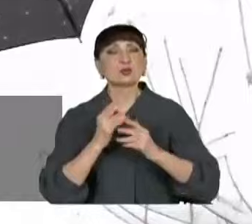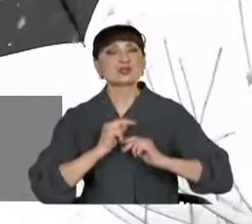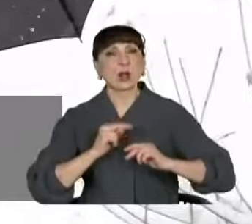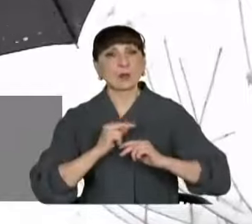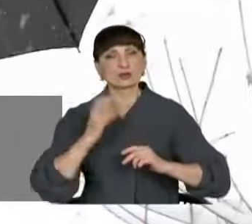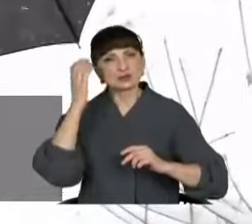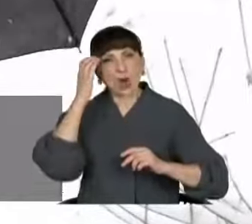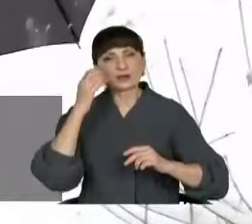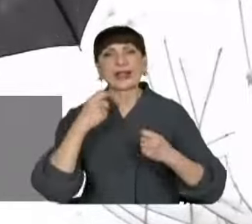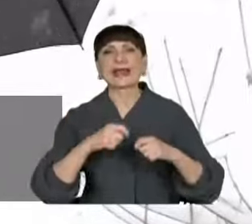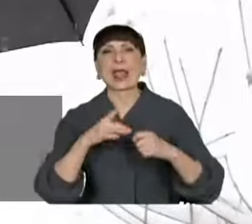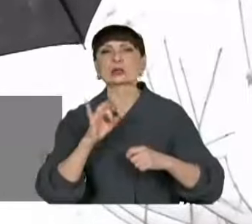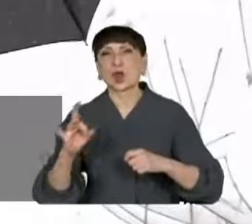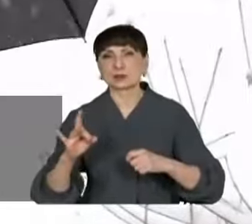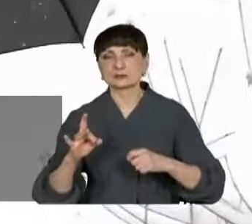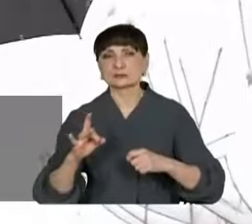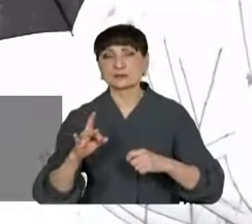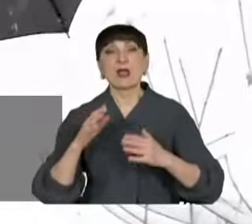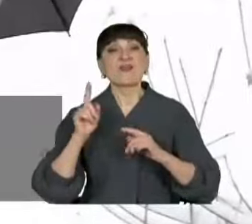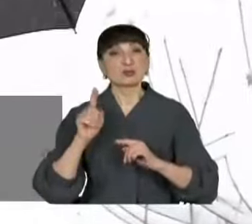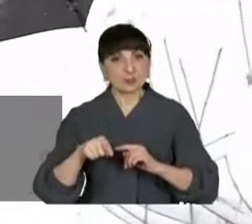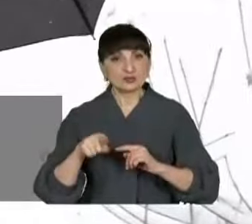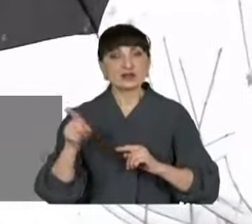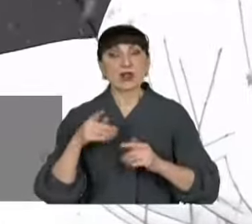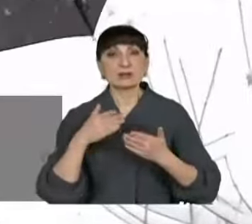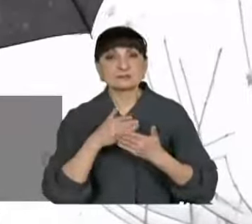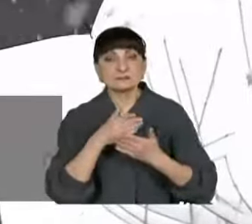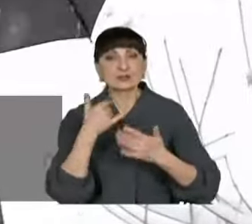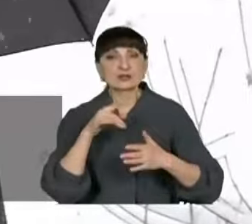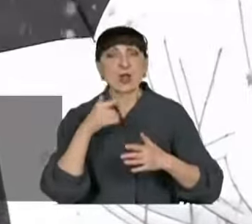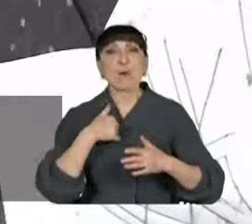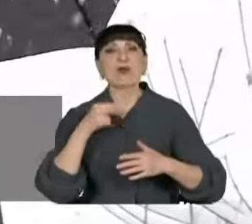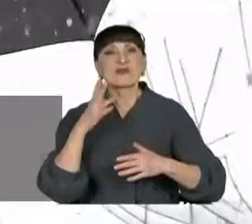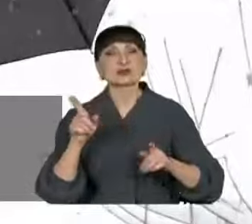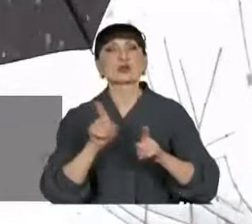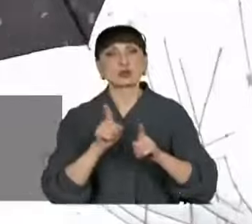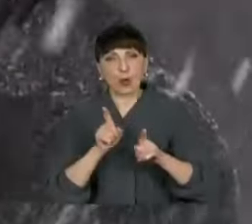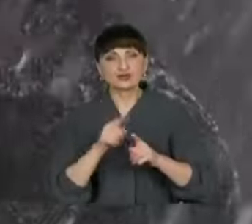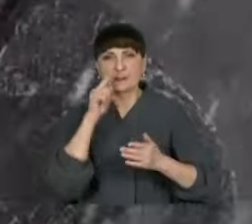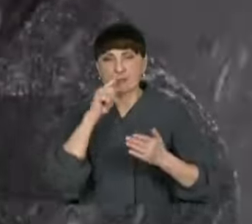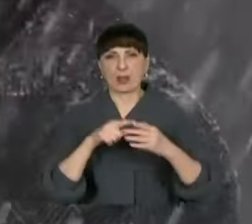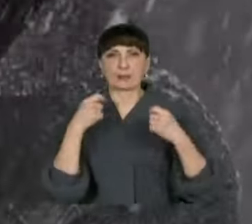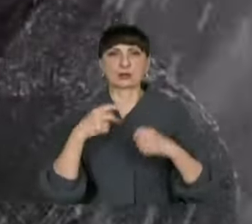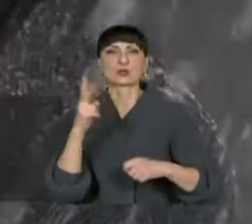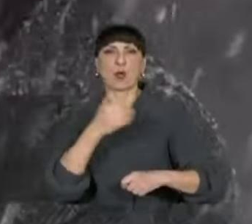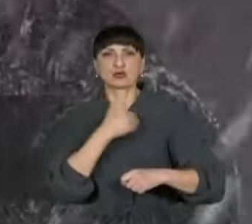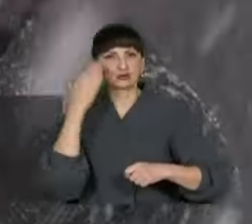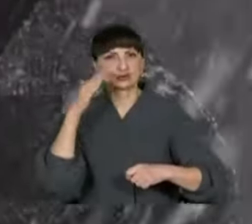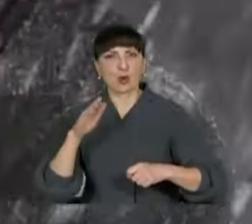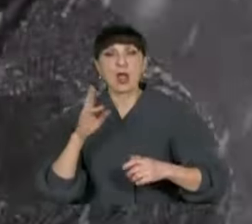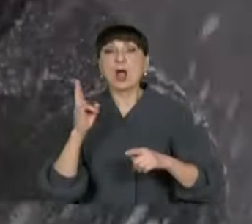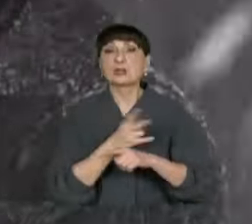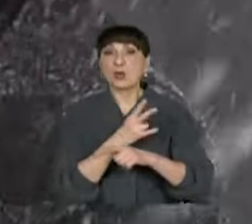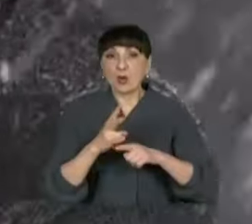черными риэлторами. И в том числе они вышли на то, что моя квартира тоже под это попала. Ночью, ну, видимо, для того,